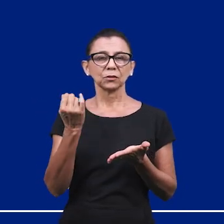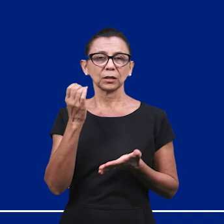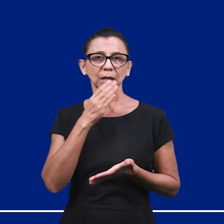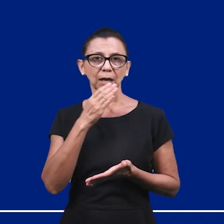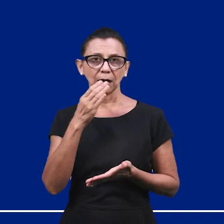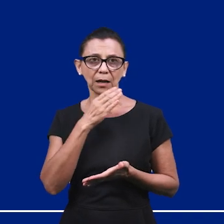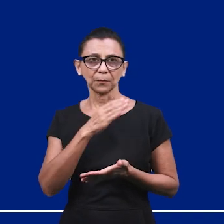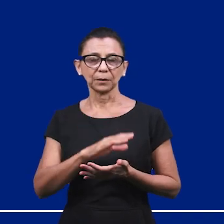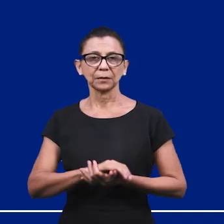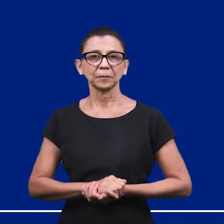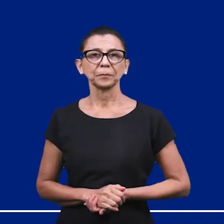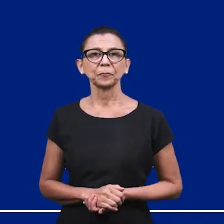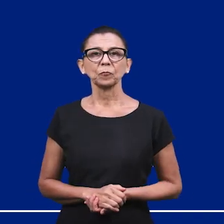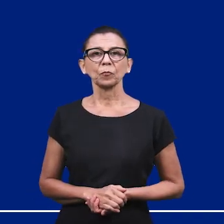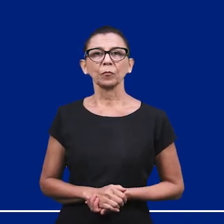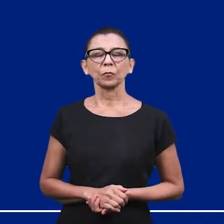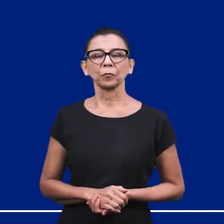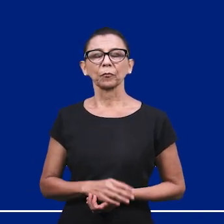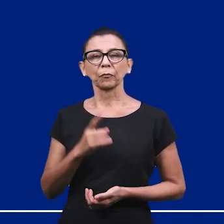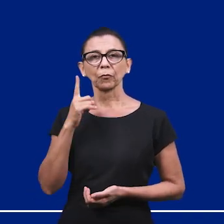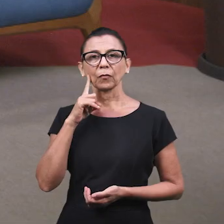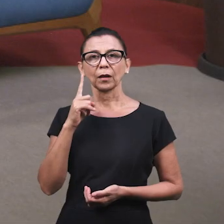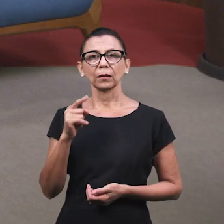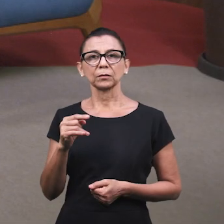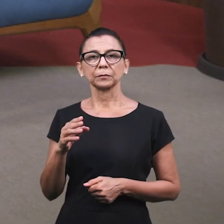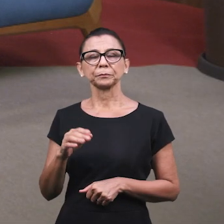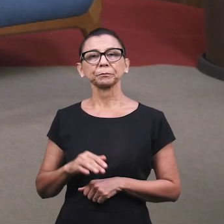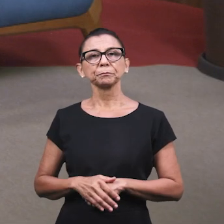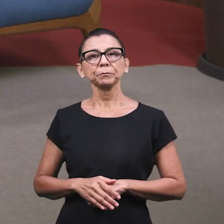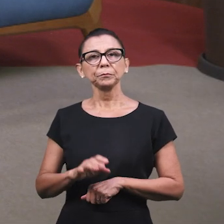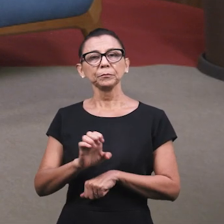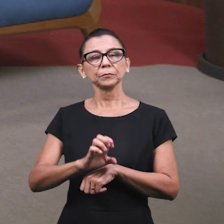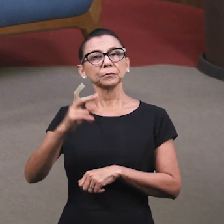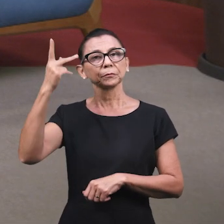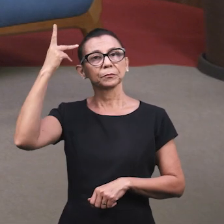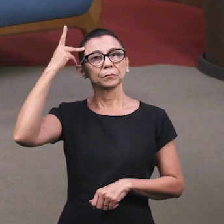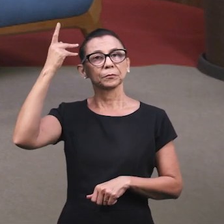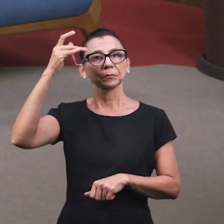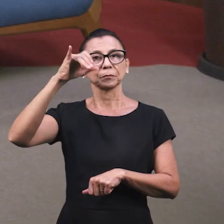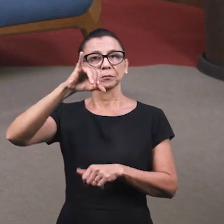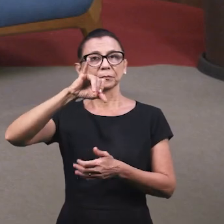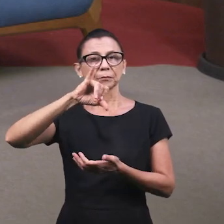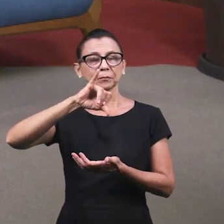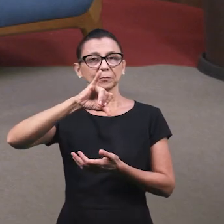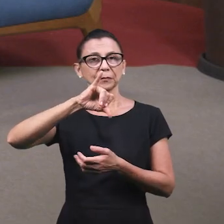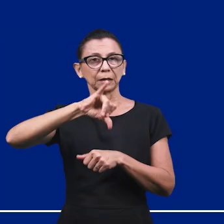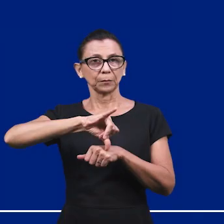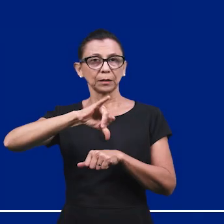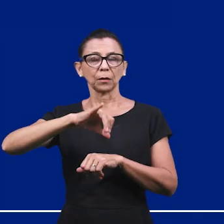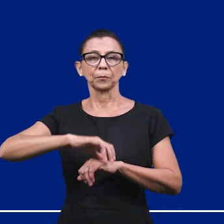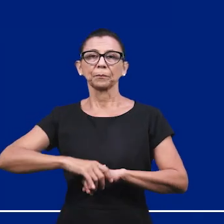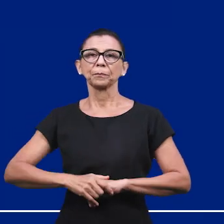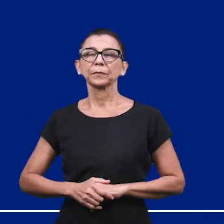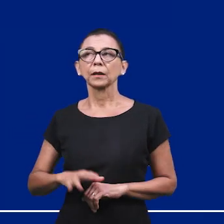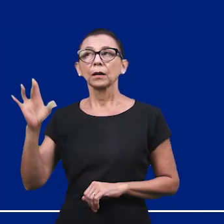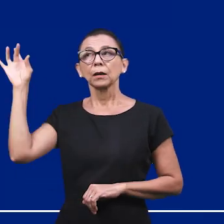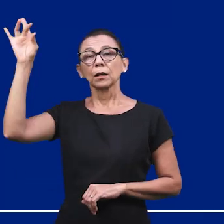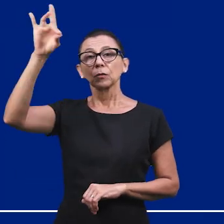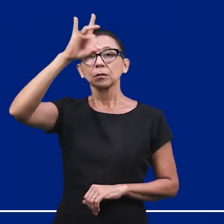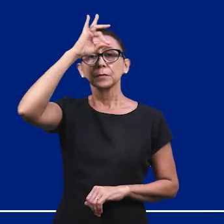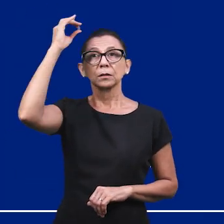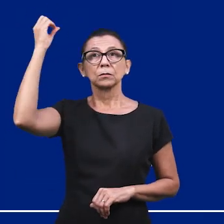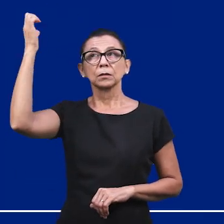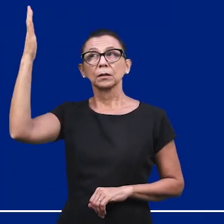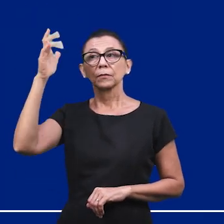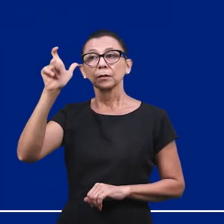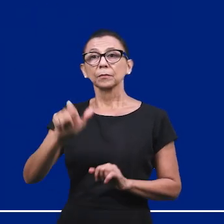deux messages qui nous ont été envoyés, Sibelle Dantas de São Paulo, capitale. Il nous dit, le Saint-Esprit est celui qui nous